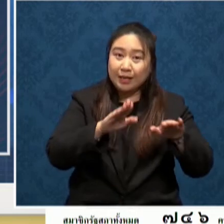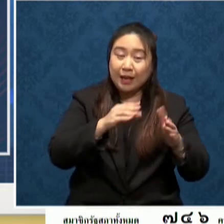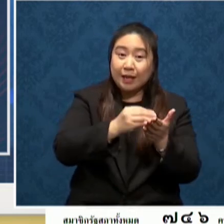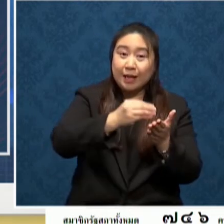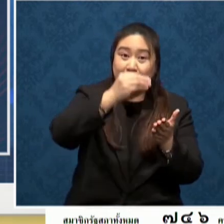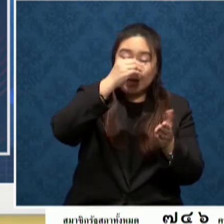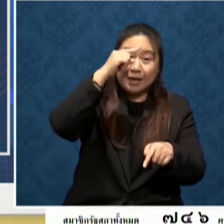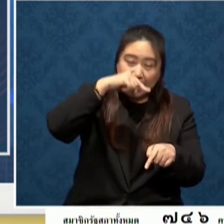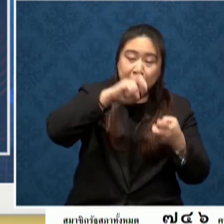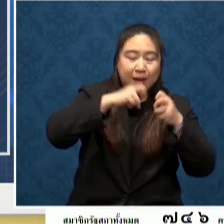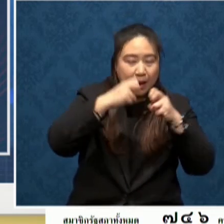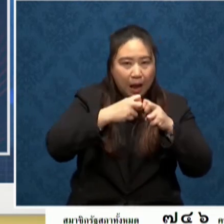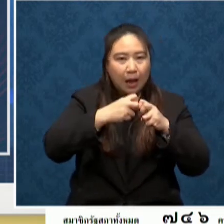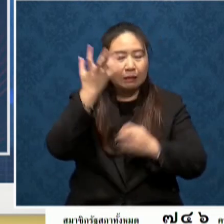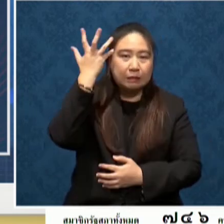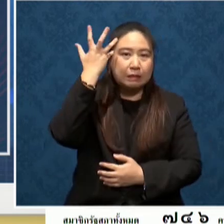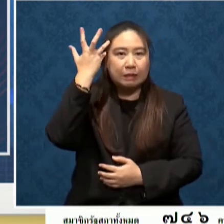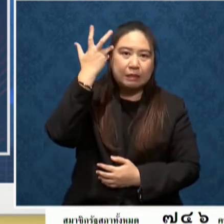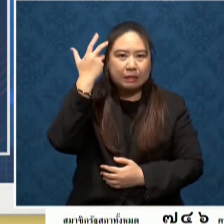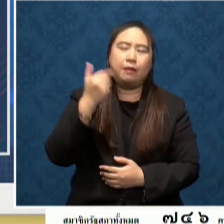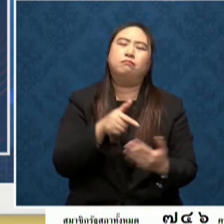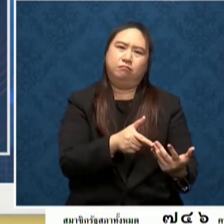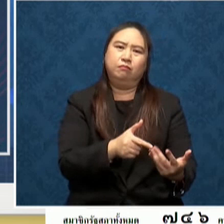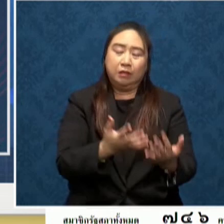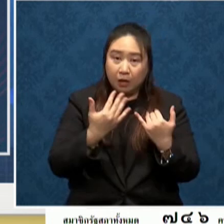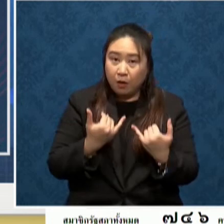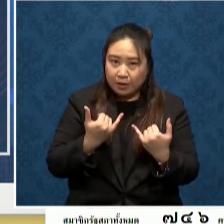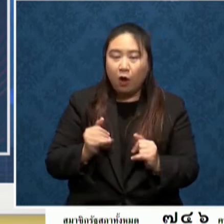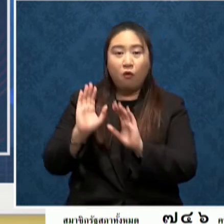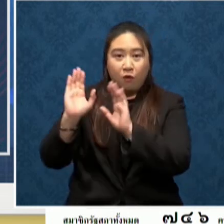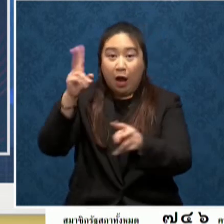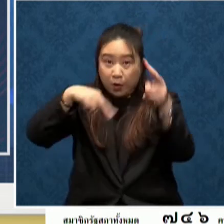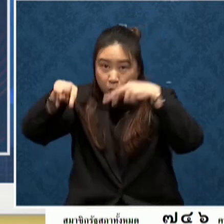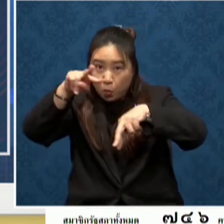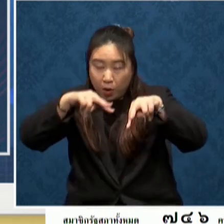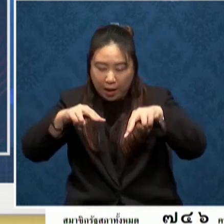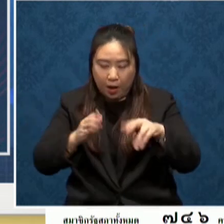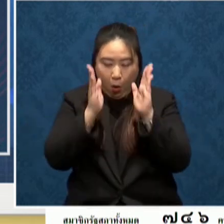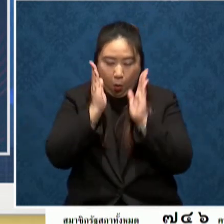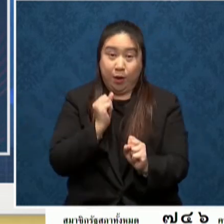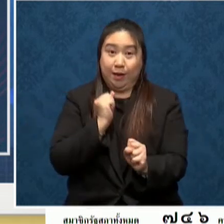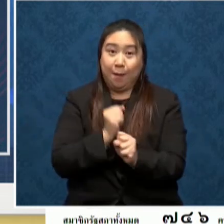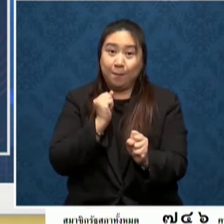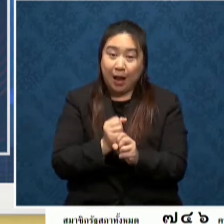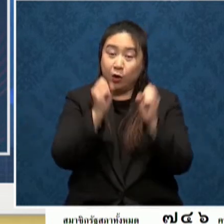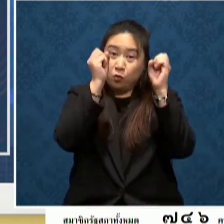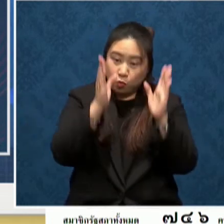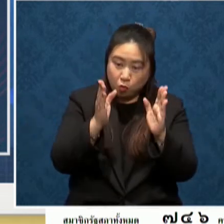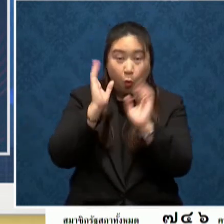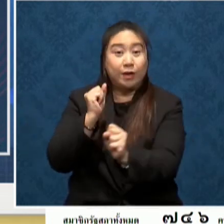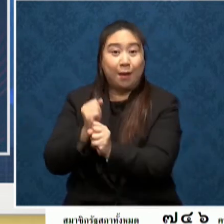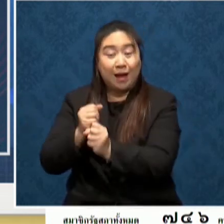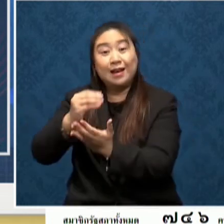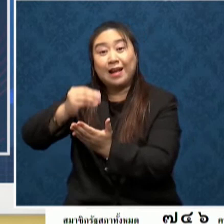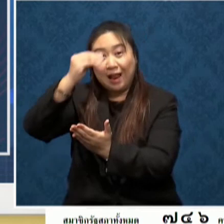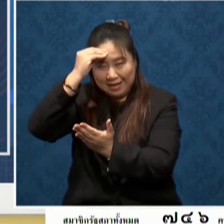เดียว noodle you that yourselfสุขภาพจตของบุคราิธษส publishing jestจรงๆ ส